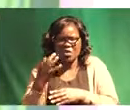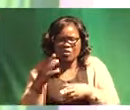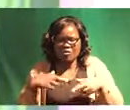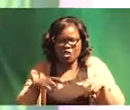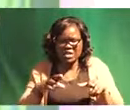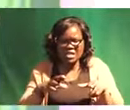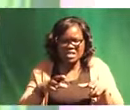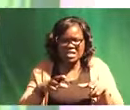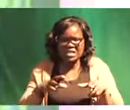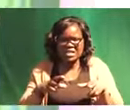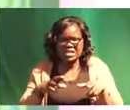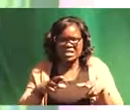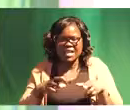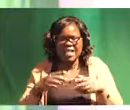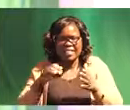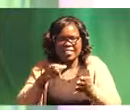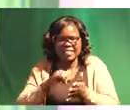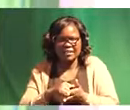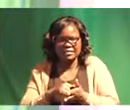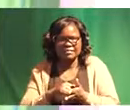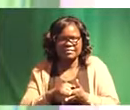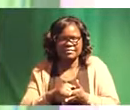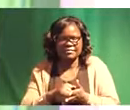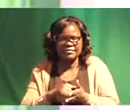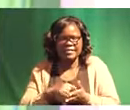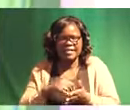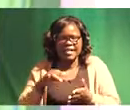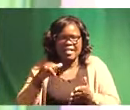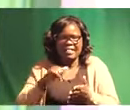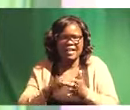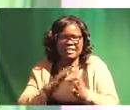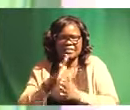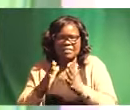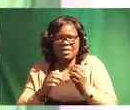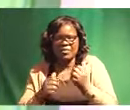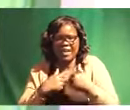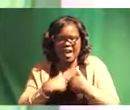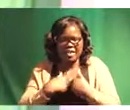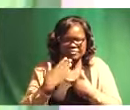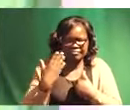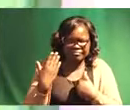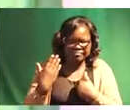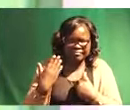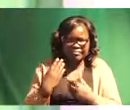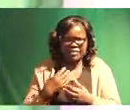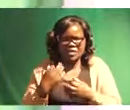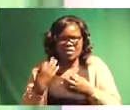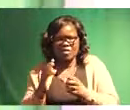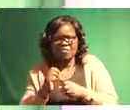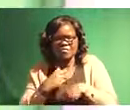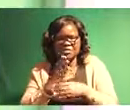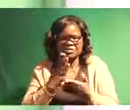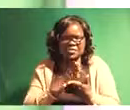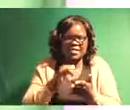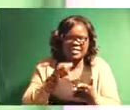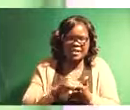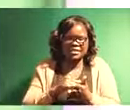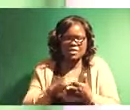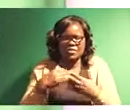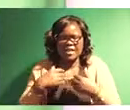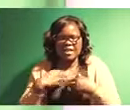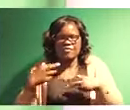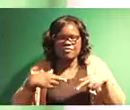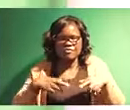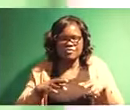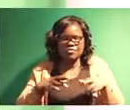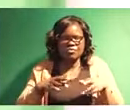barabara ya kwamba ile mpango tulikuwa nayo ya kuhakikisha kwamba tuko na barabara